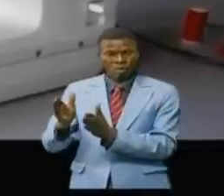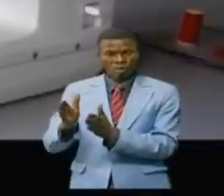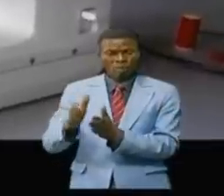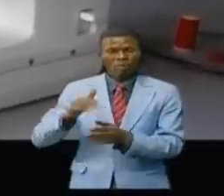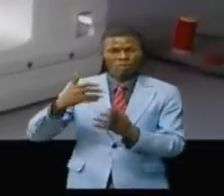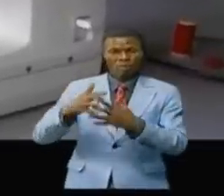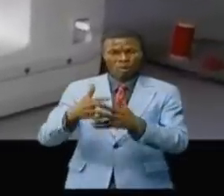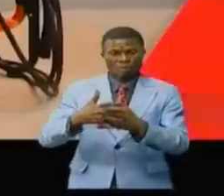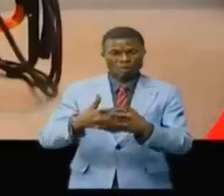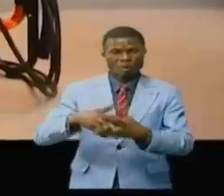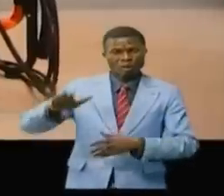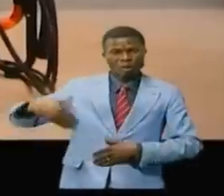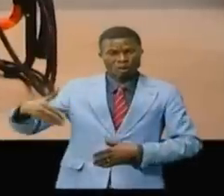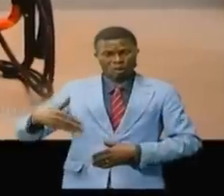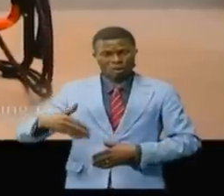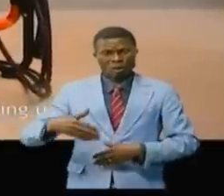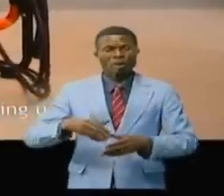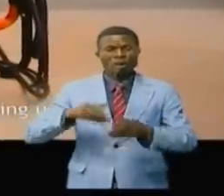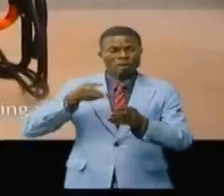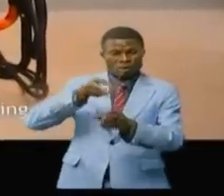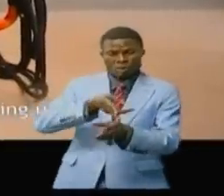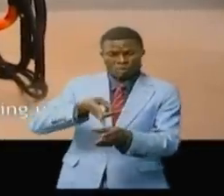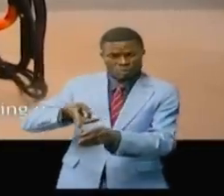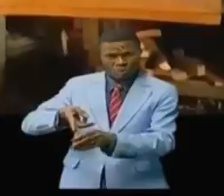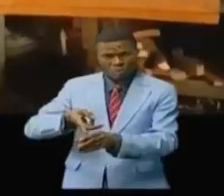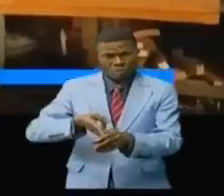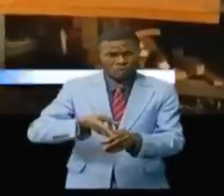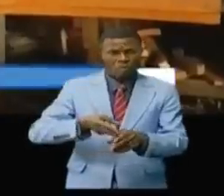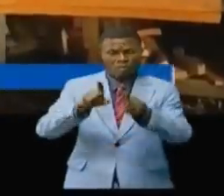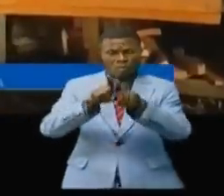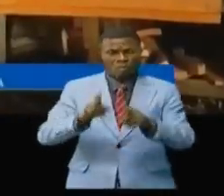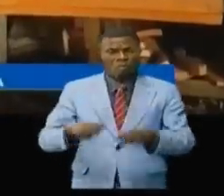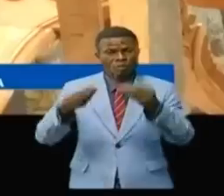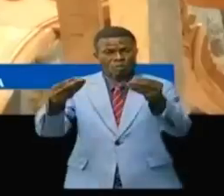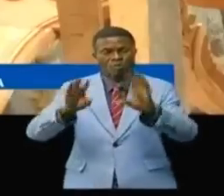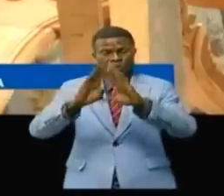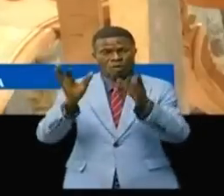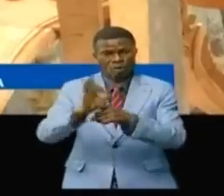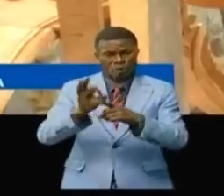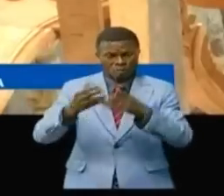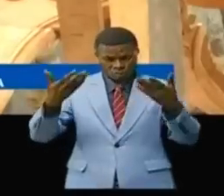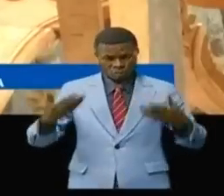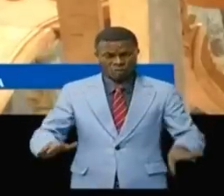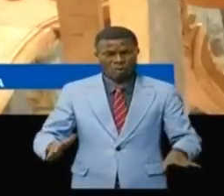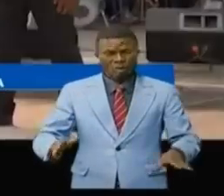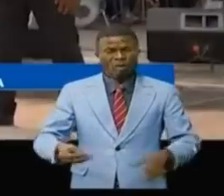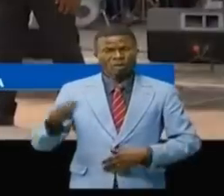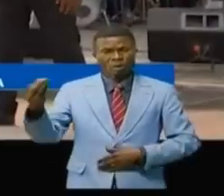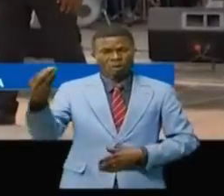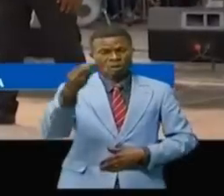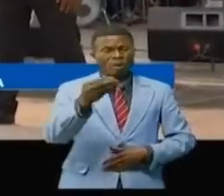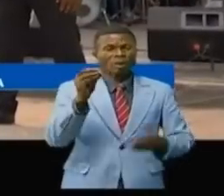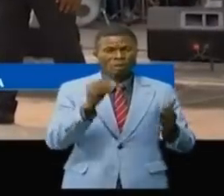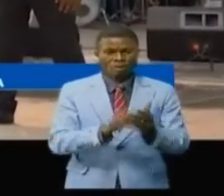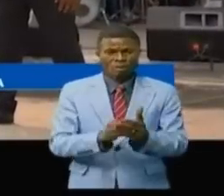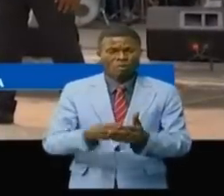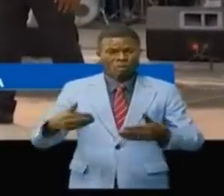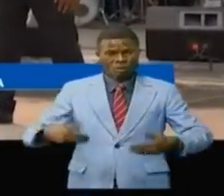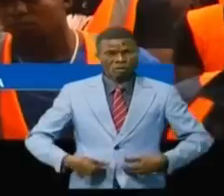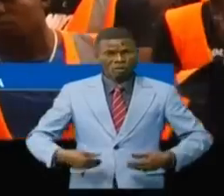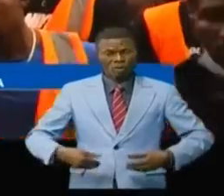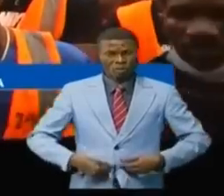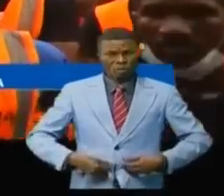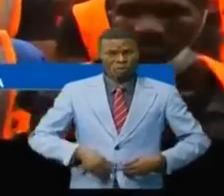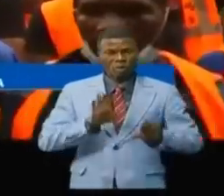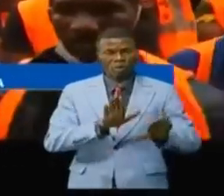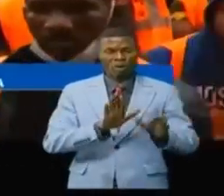machines à coudre, des postes à soudure seront remis à ceux qui auront fini la formation. Encore mieux, les jeunes détenteurs